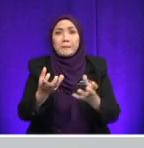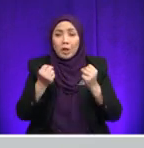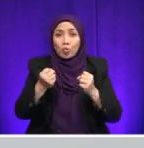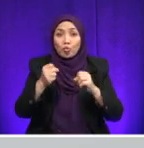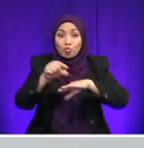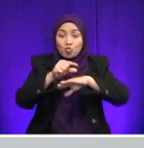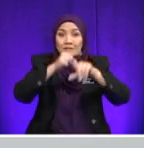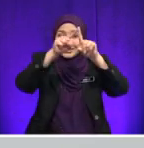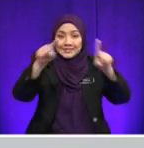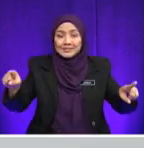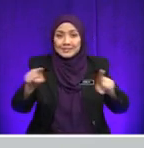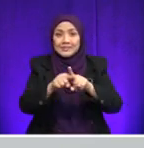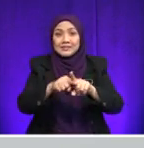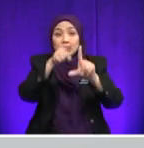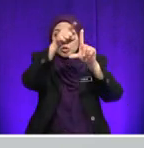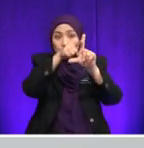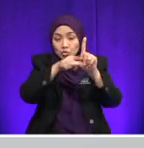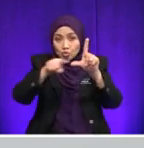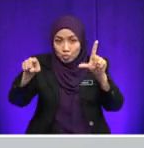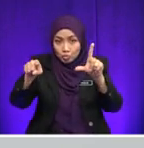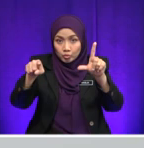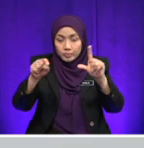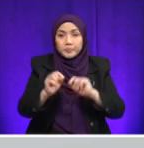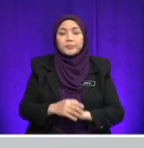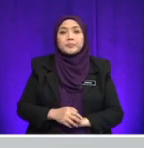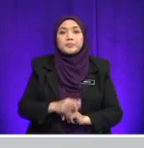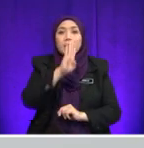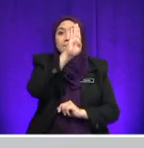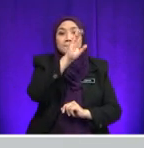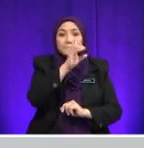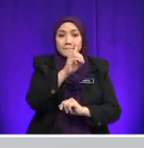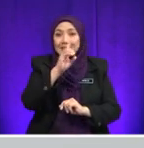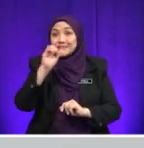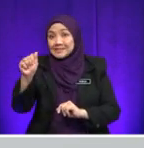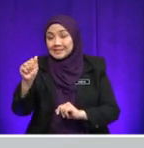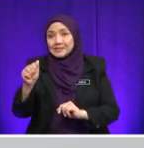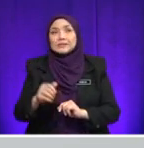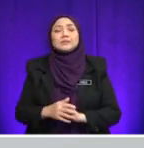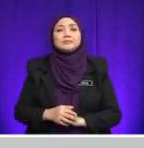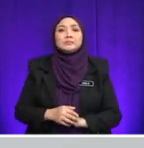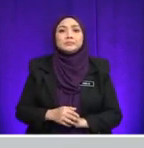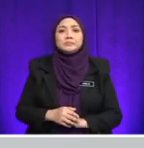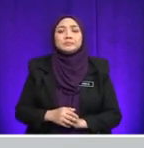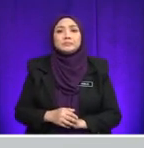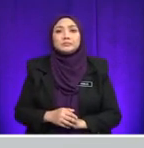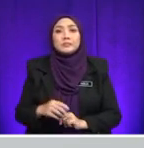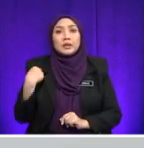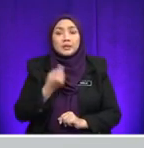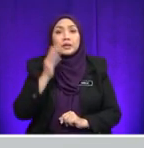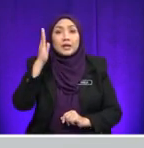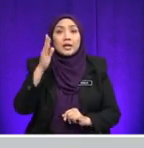tegak bde segitiga bersudut tegak PDA jadi di sini Kita akan menggunakan